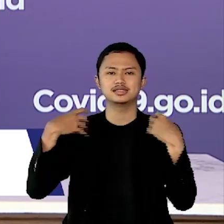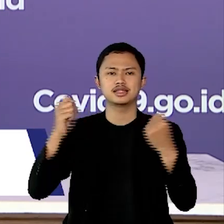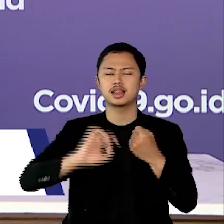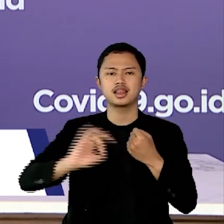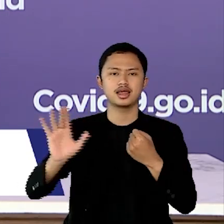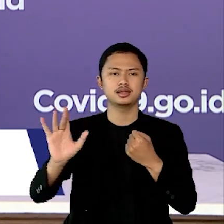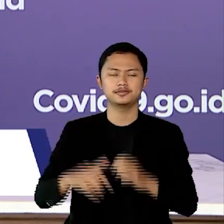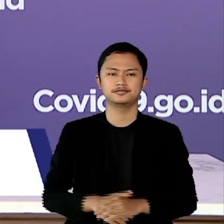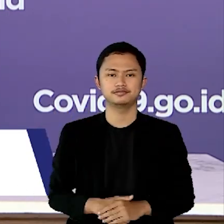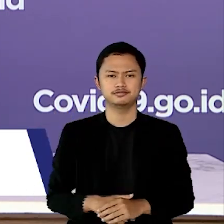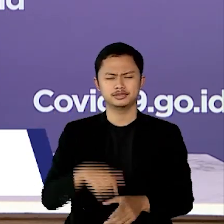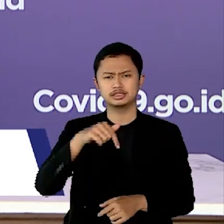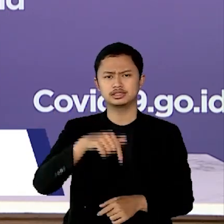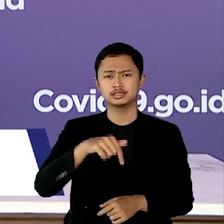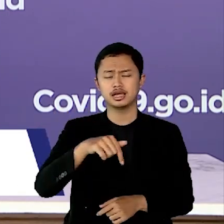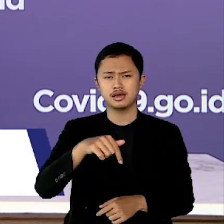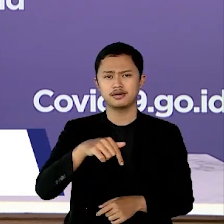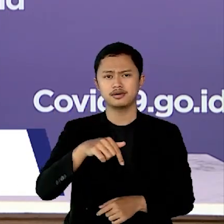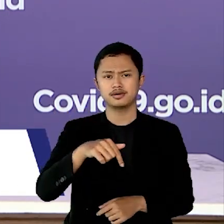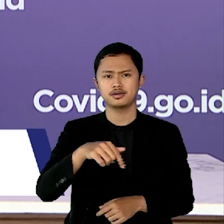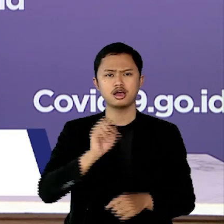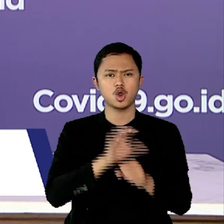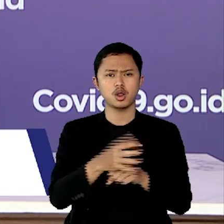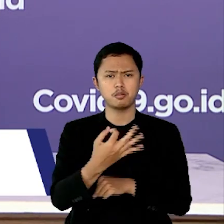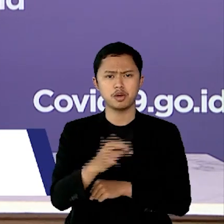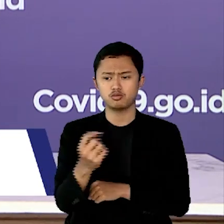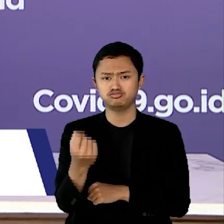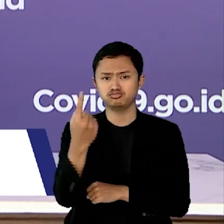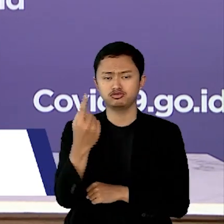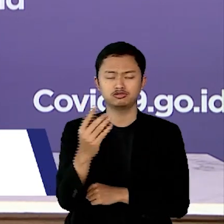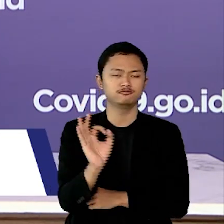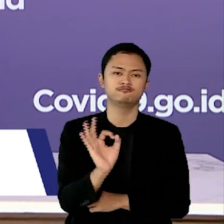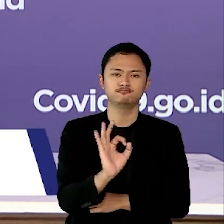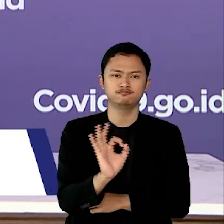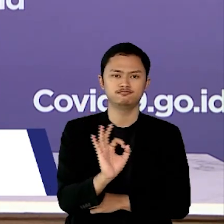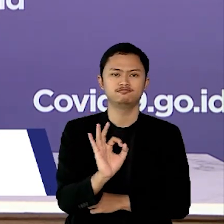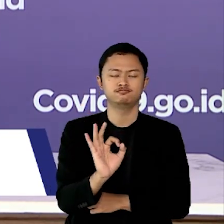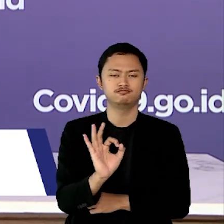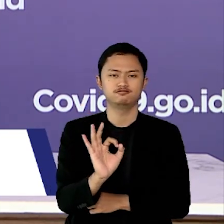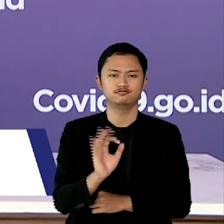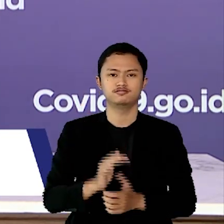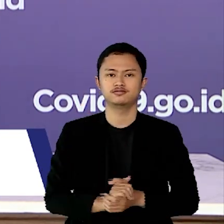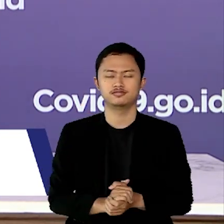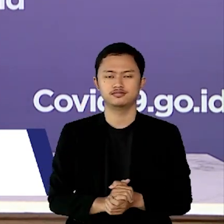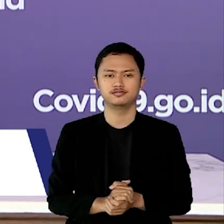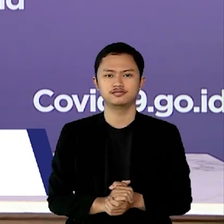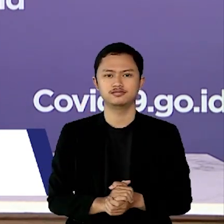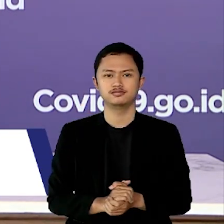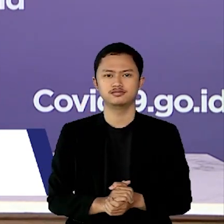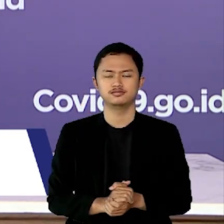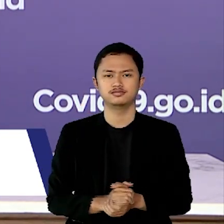lainnya hingga saat ini dinyatakan tidak ada varian baru yang ditangani Rumah Sakit lapangan Indrapura